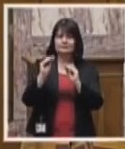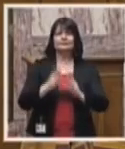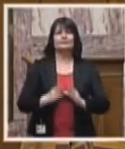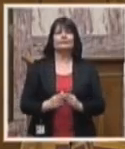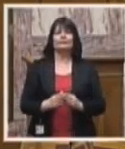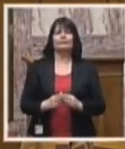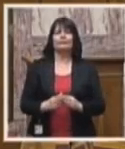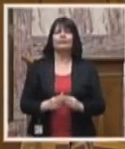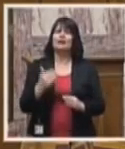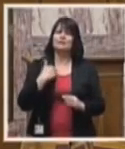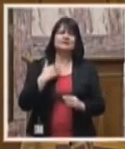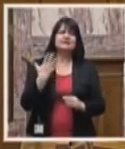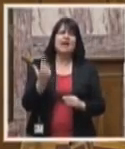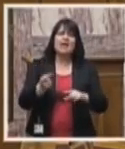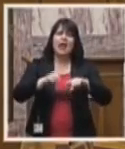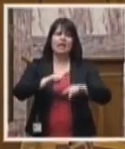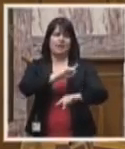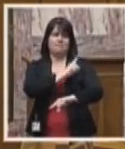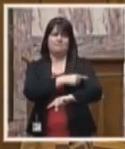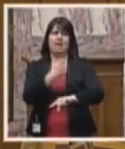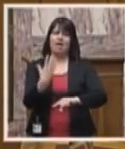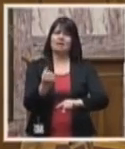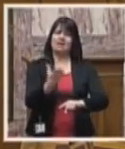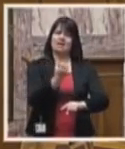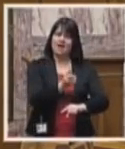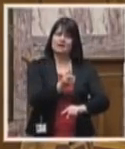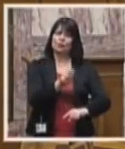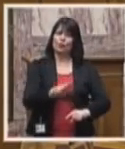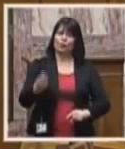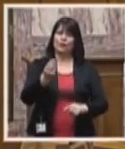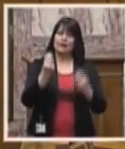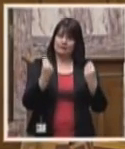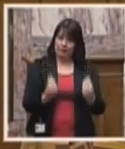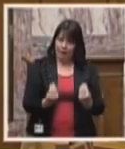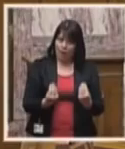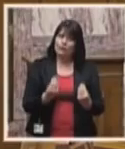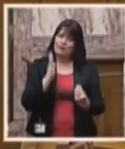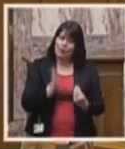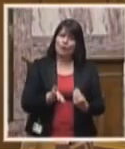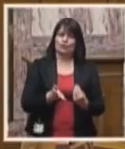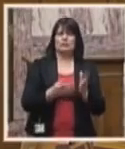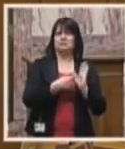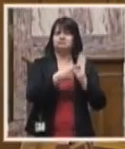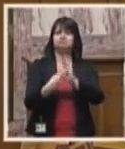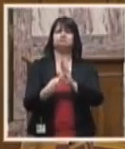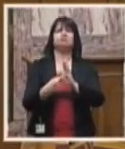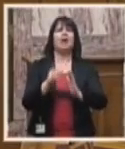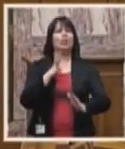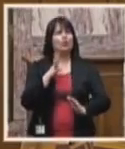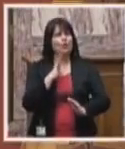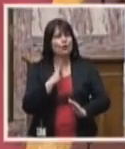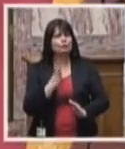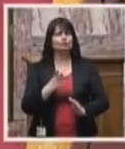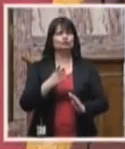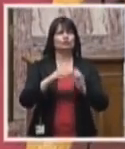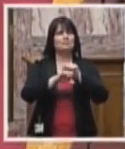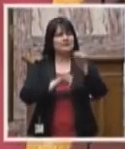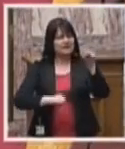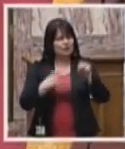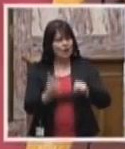μας πλεονεκτήματα, σε ό,τι δηλαδή καλύτερο έχουμε ελληνικό. Το ανθρώπινο δυναμικό, τους πτυχιούχους